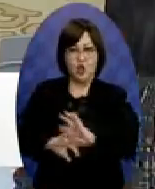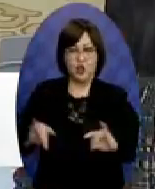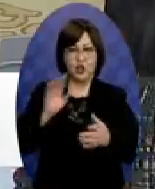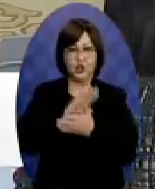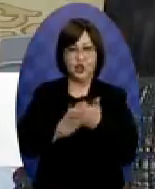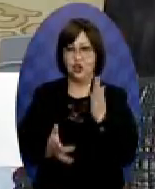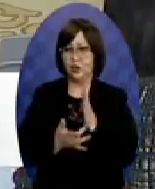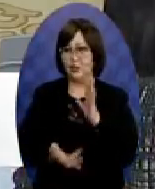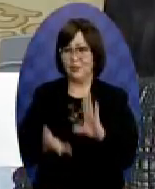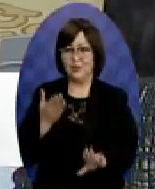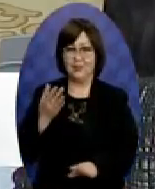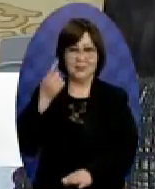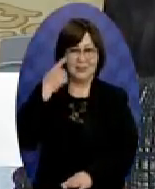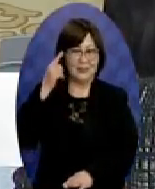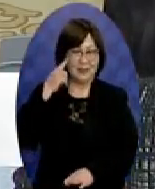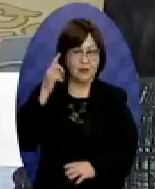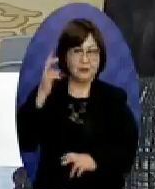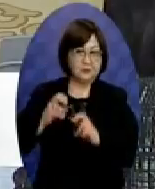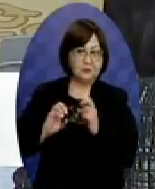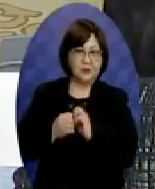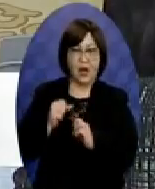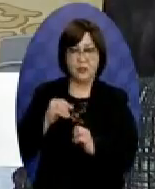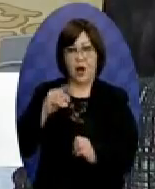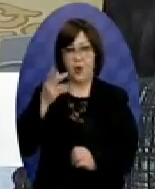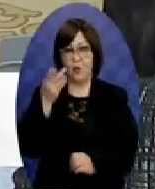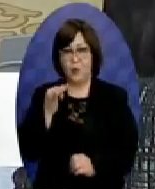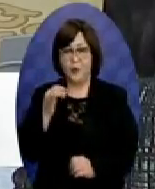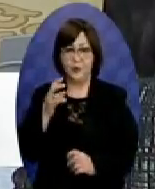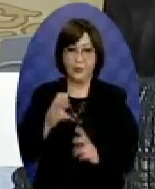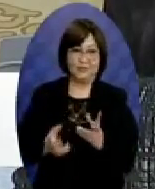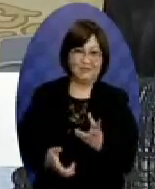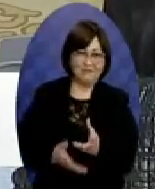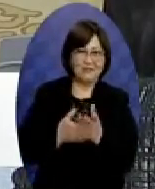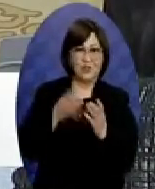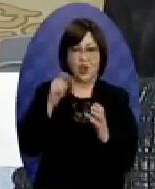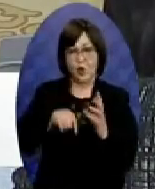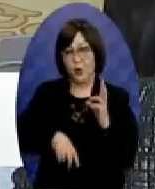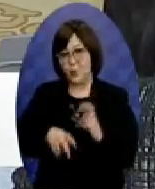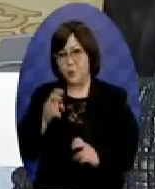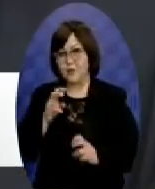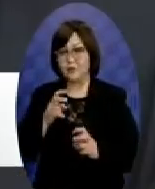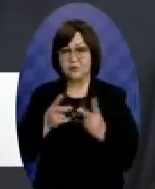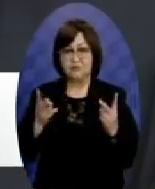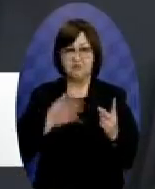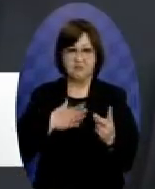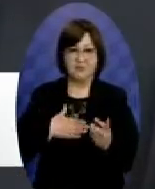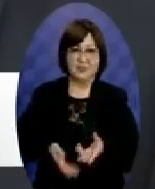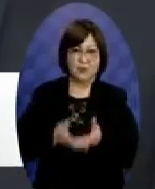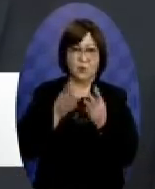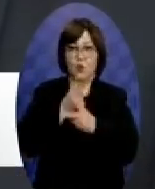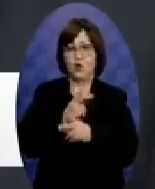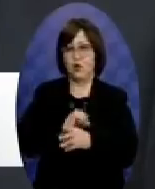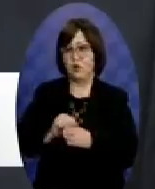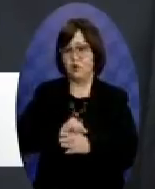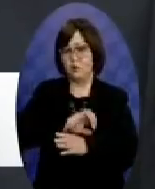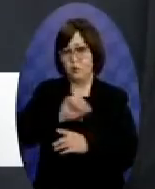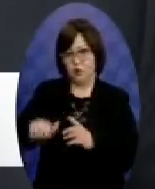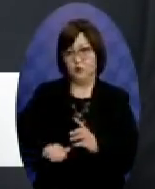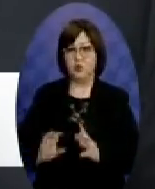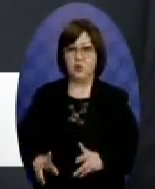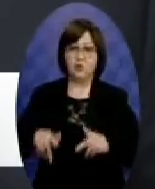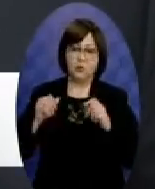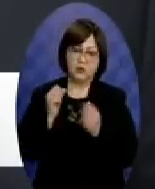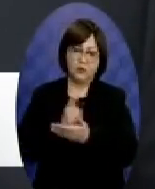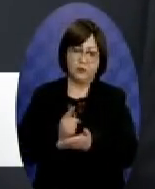аж ахуйн үйлдвэрийн салбараа хөгжүүлэх чиглэлээр дотоодын үйлдвэрлэгчдэд дэмжсэн хууль эрх зүйн орчныг боловсронгуй болох зайлшгүй шаардлага үүссэн